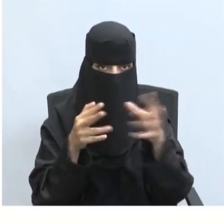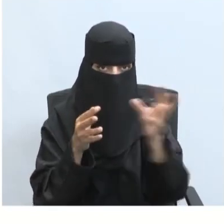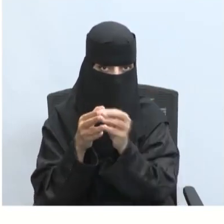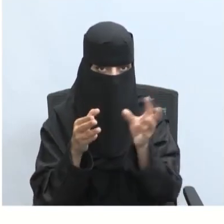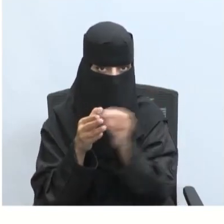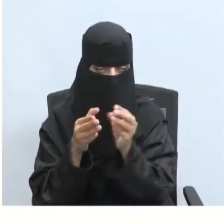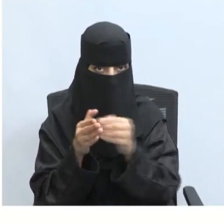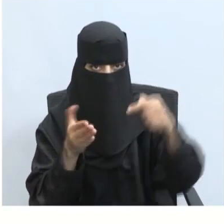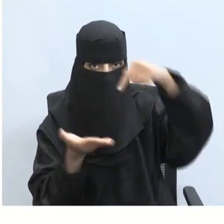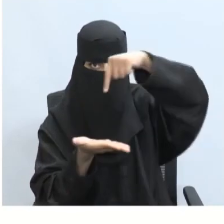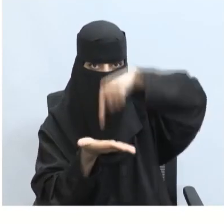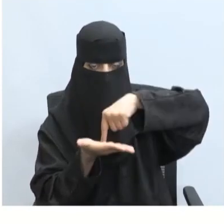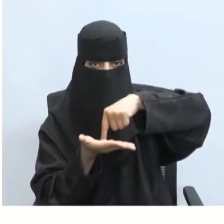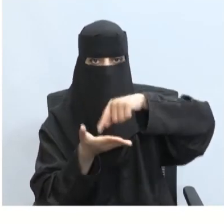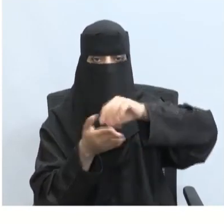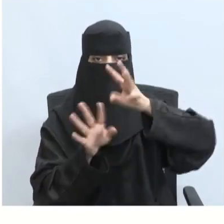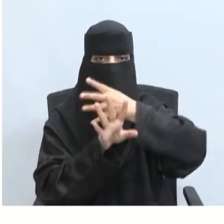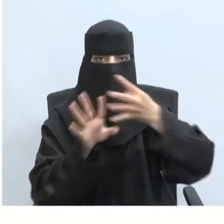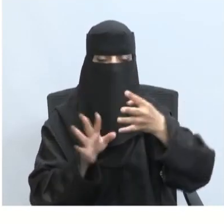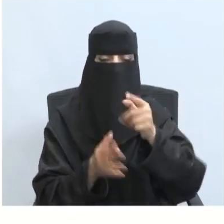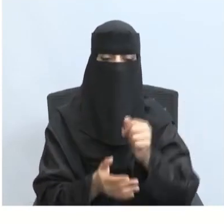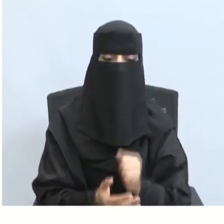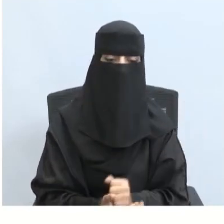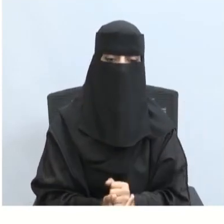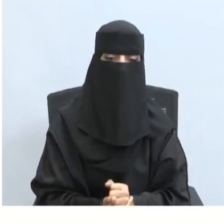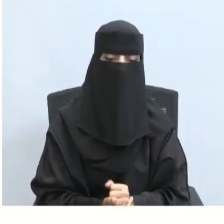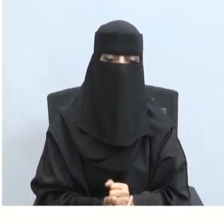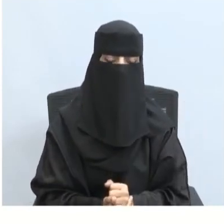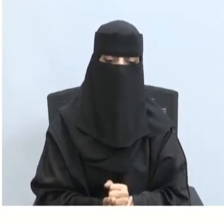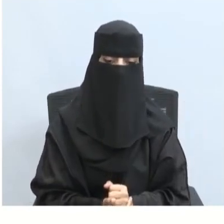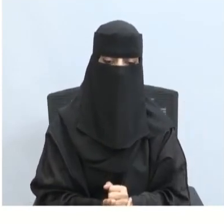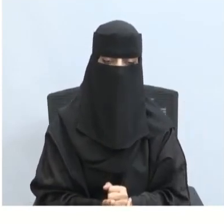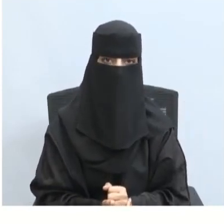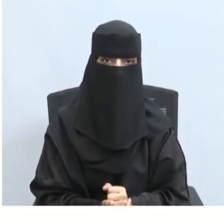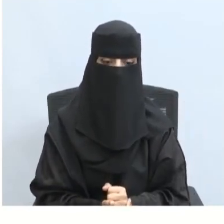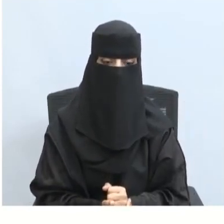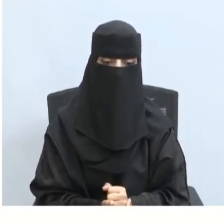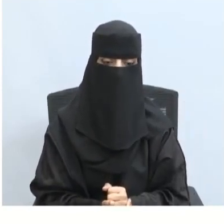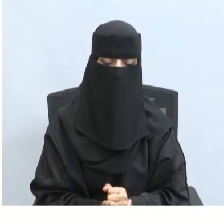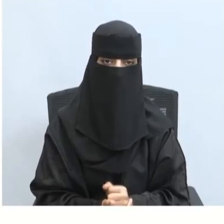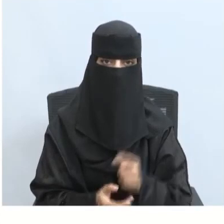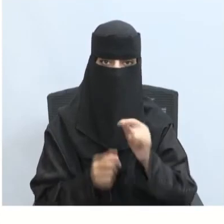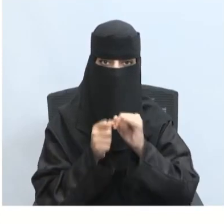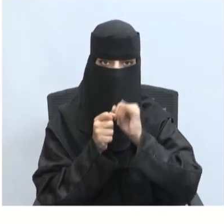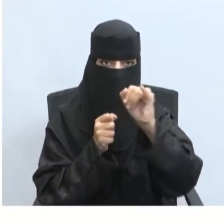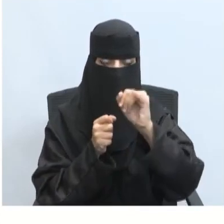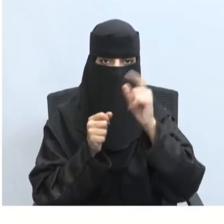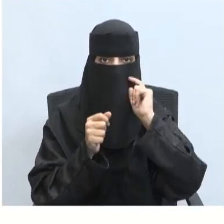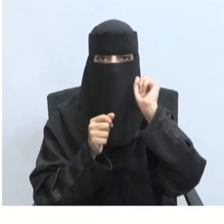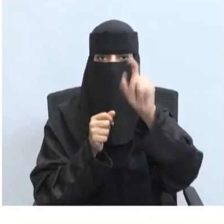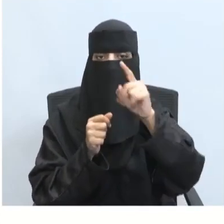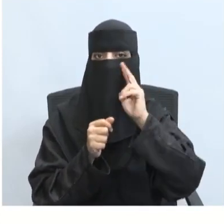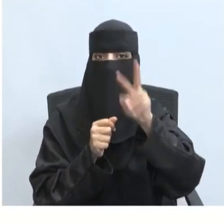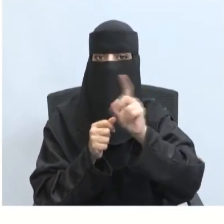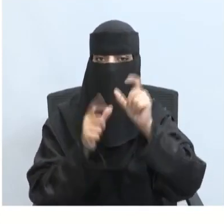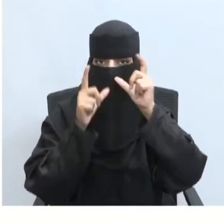الصوره على الشبكيه اذا تكون الصوره على الشبكيه اذا في طول النظر دائما البعد